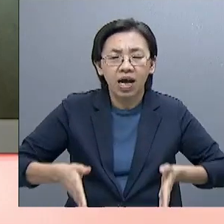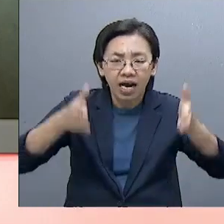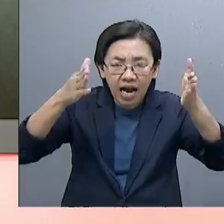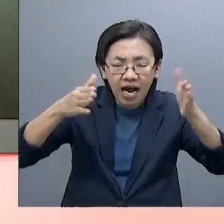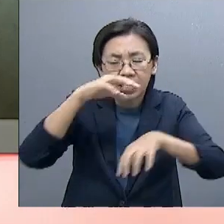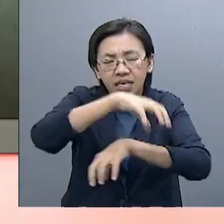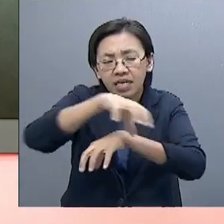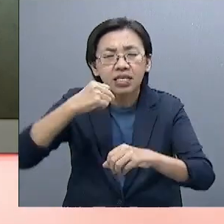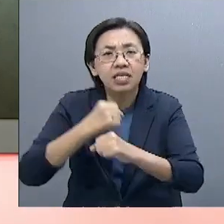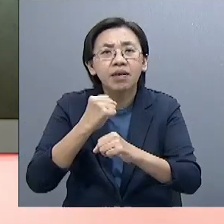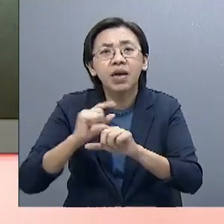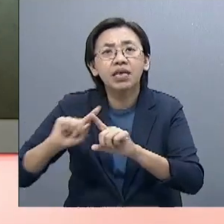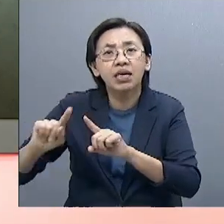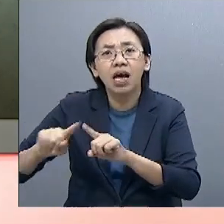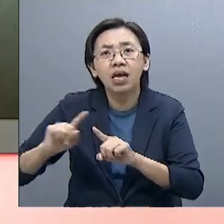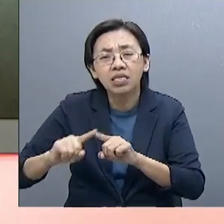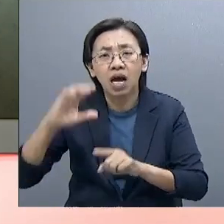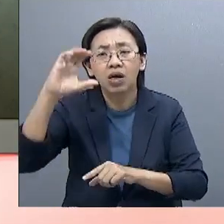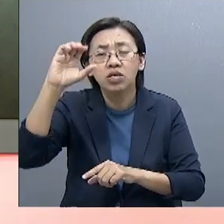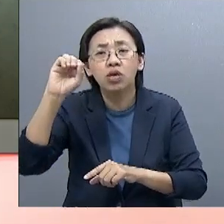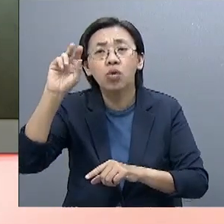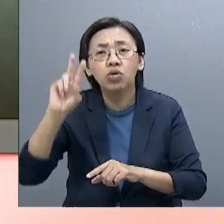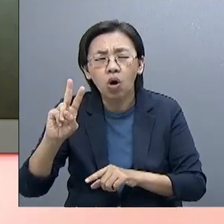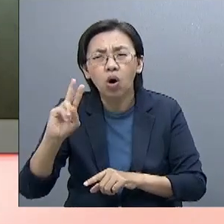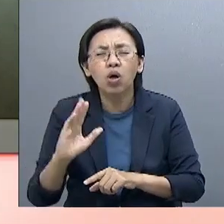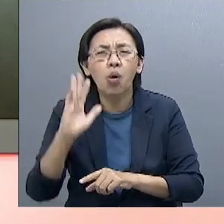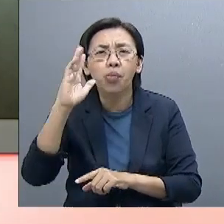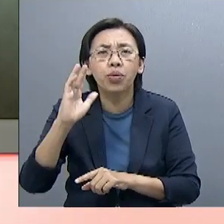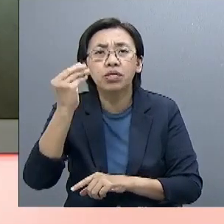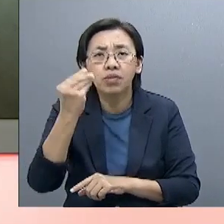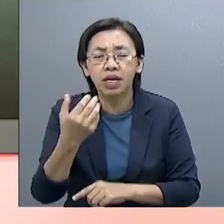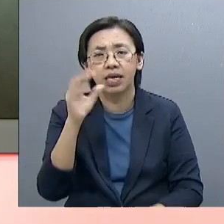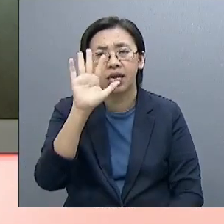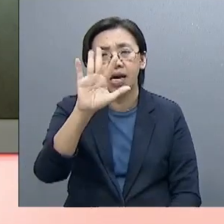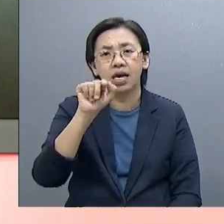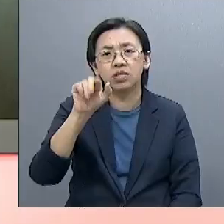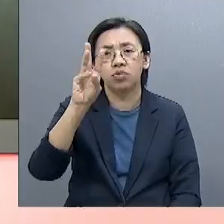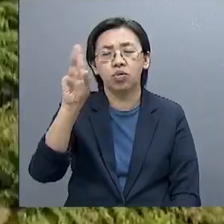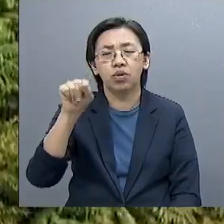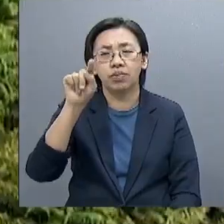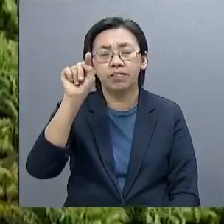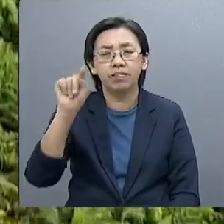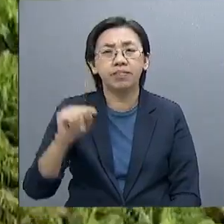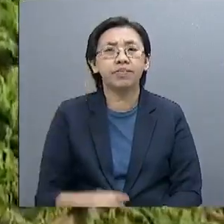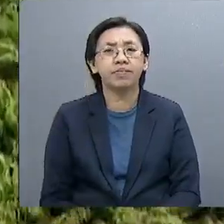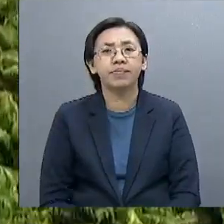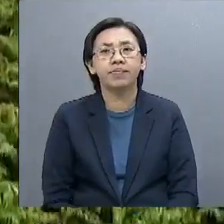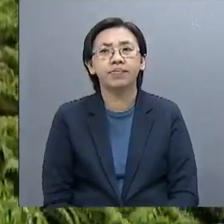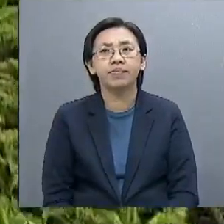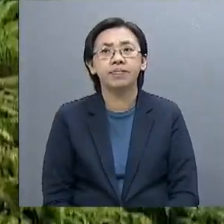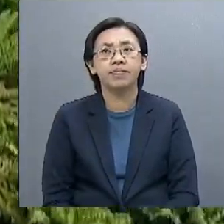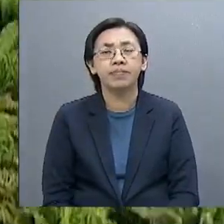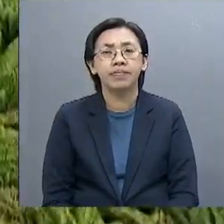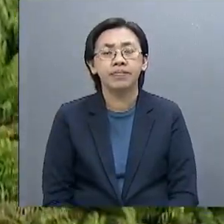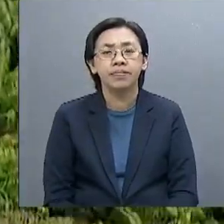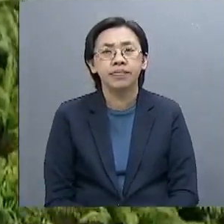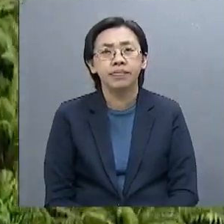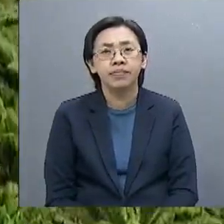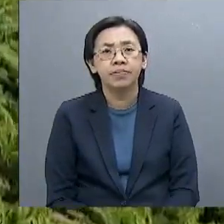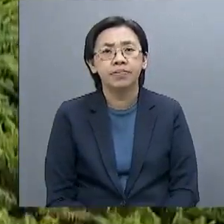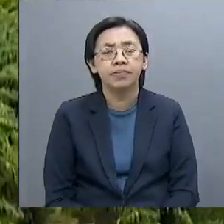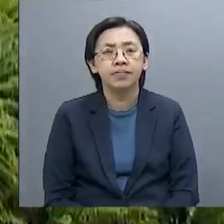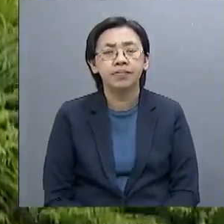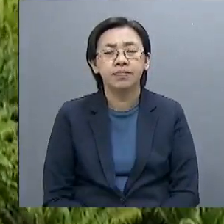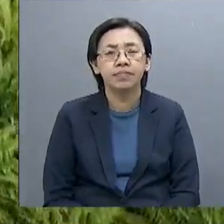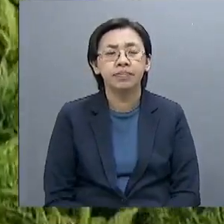านอาคารต่างๆเนี่ยจะปล่อยแก๊สเรือนกระจกอยู่ที่ร้อยละ 5.6 ค่ะแล้วก็หลังจากที่ประเทศสมาชิกของ